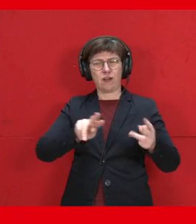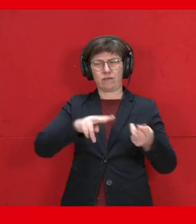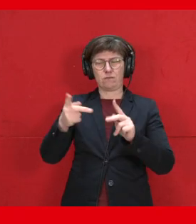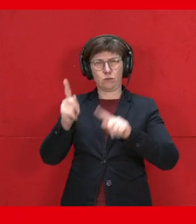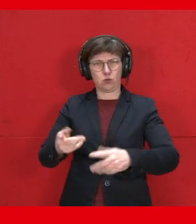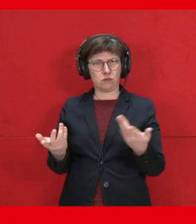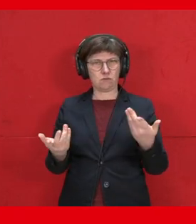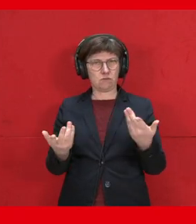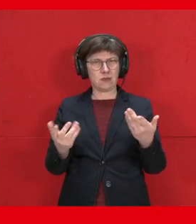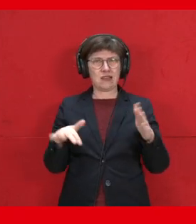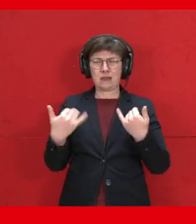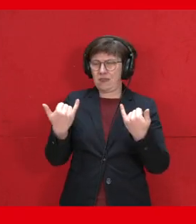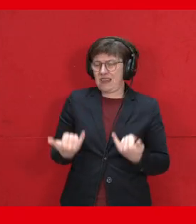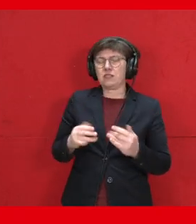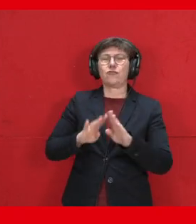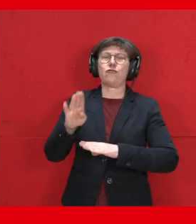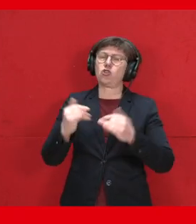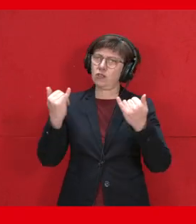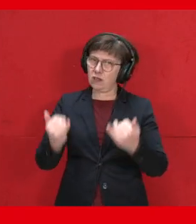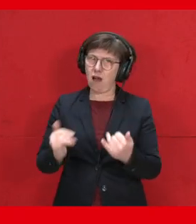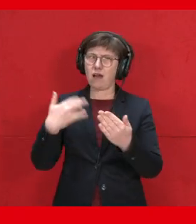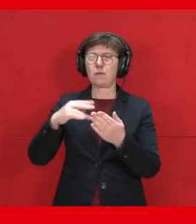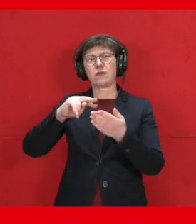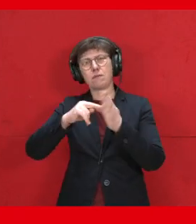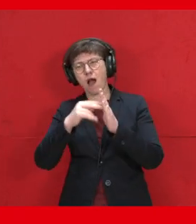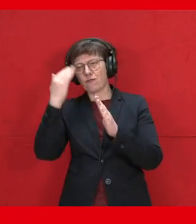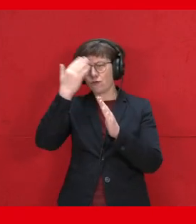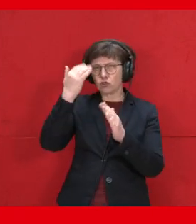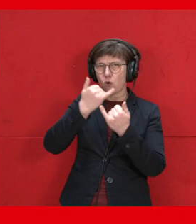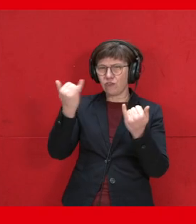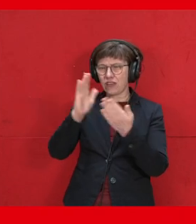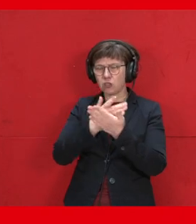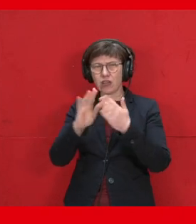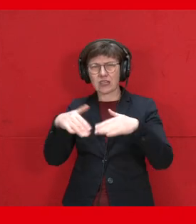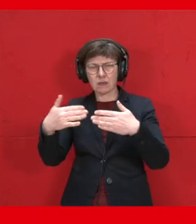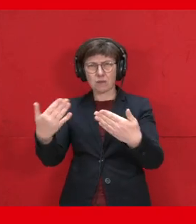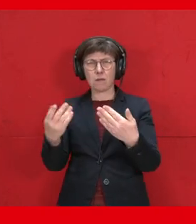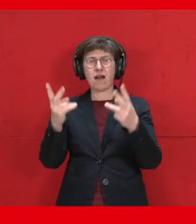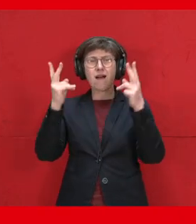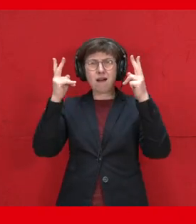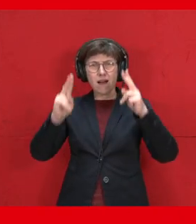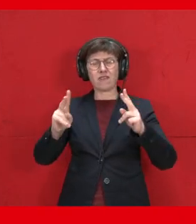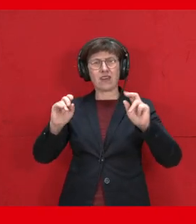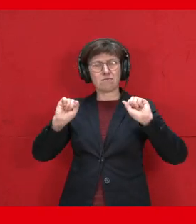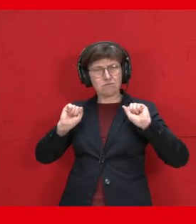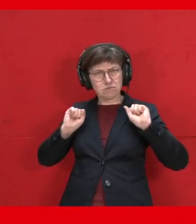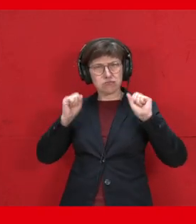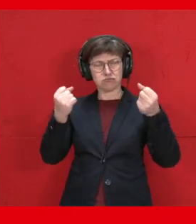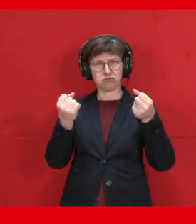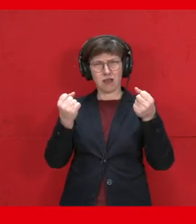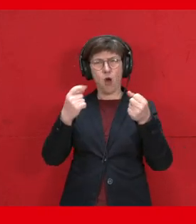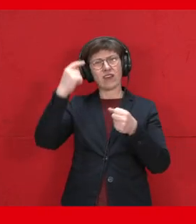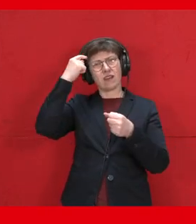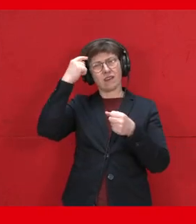bringen müssen. Da gibt es jetzt Fortschritt, da gibt es schon Pläne, da gibt es Entscheidungen. Aber der eigentliche Durchbruch, auch in